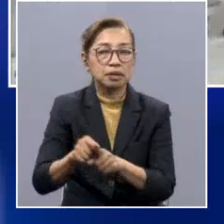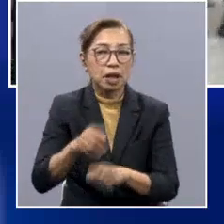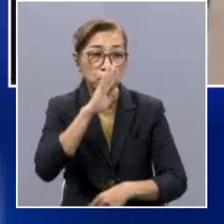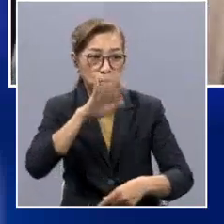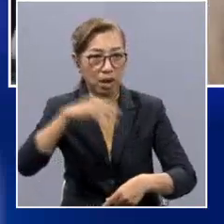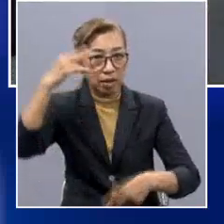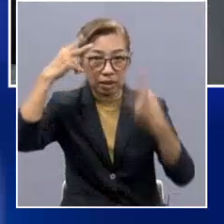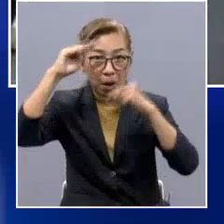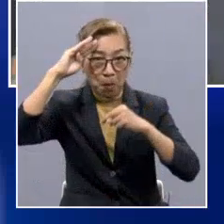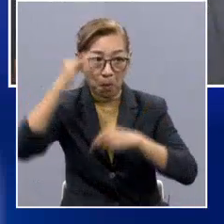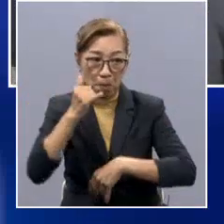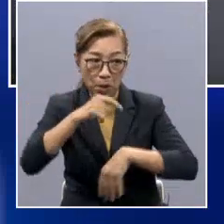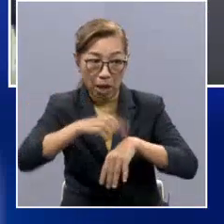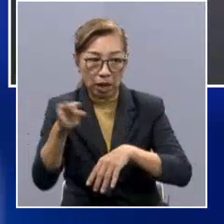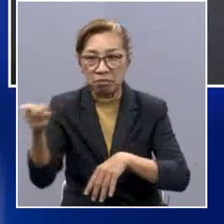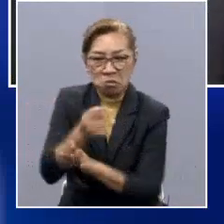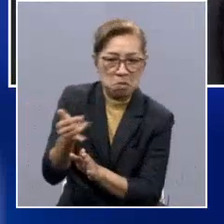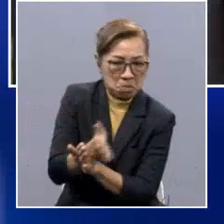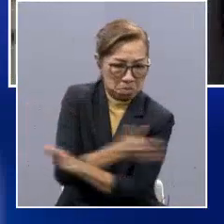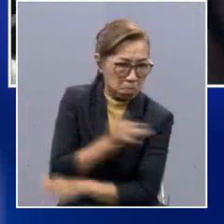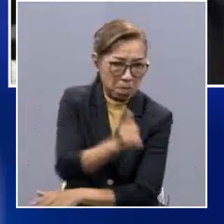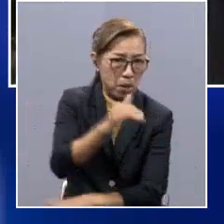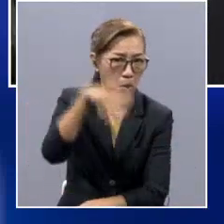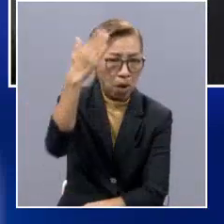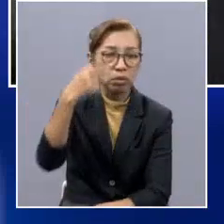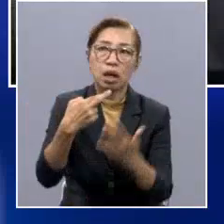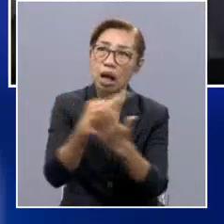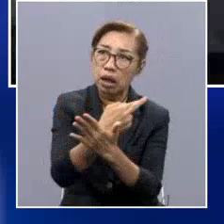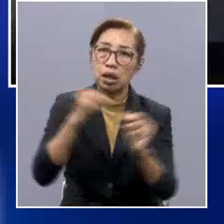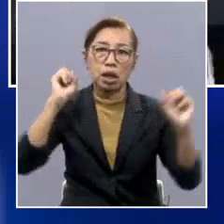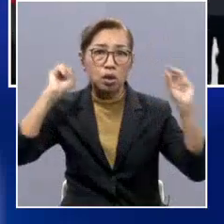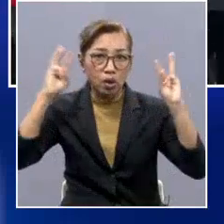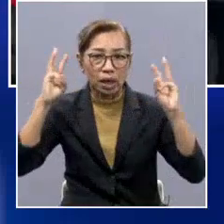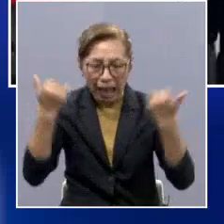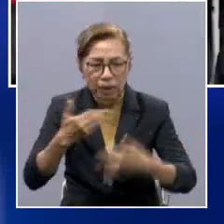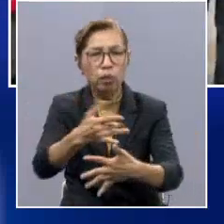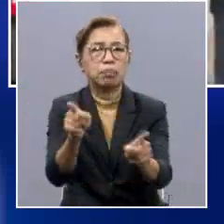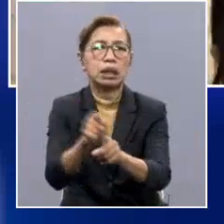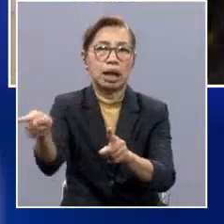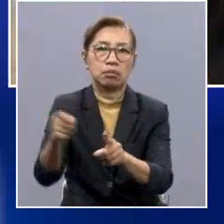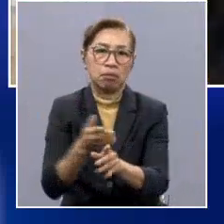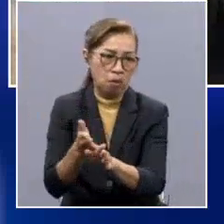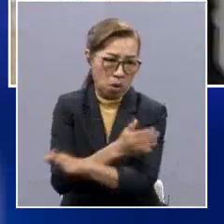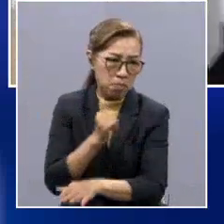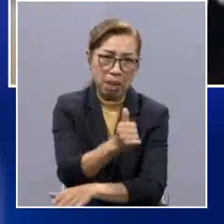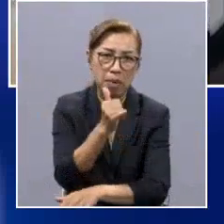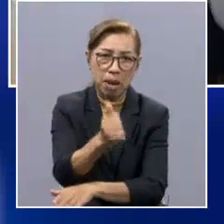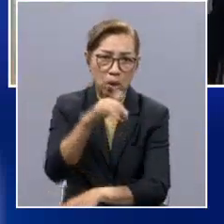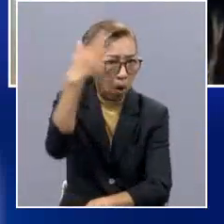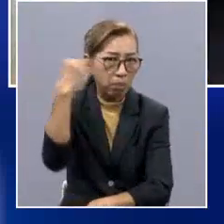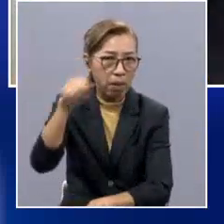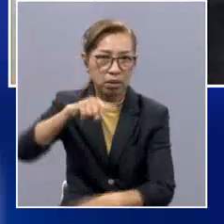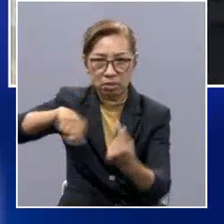บิ๊กตู่ตลอด อ่ะตั้งแต่ราชบุรี ใช่ค่ะแล้วก็มานครสวรรค ์ใช่ แล้วก็ล่าสุดที่เยาวราชนี่คือมันไม่ใช่บังเอิญแล้วล่ะ3